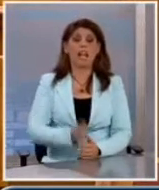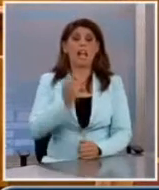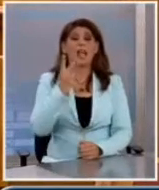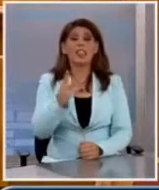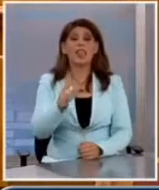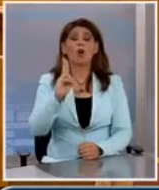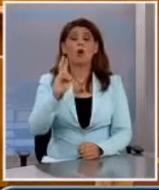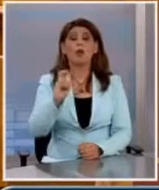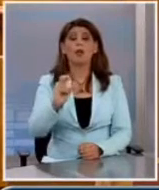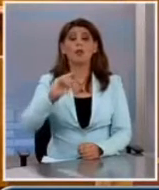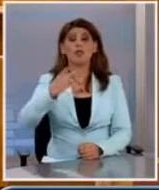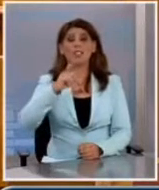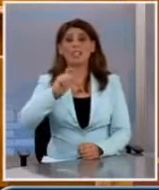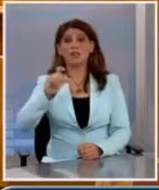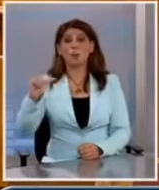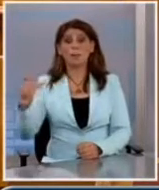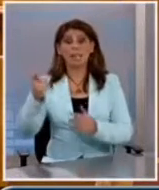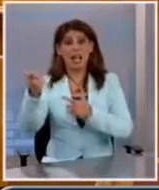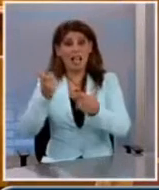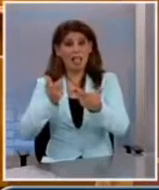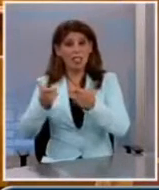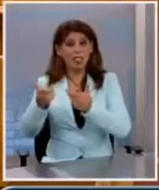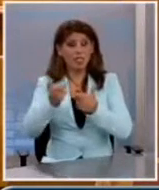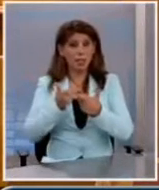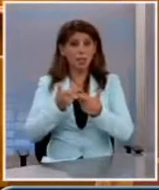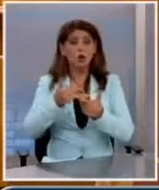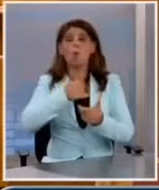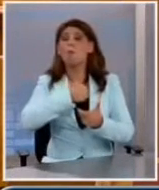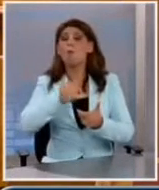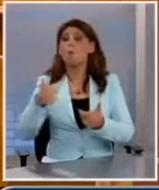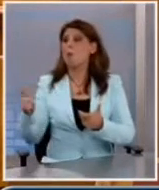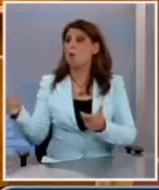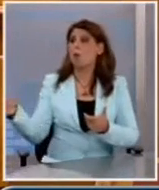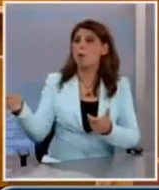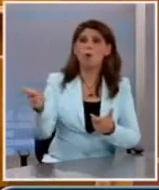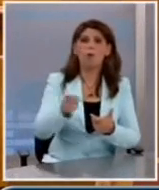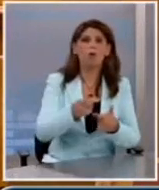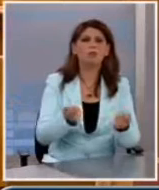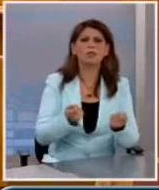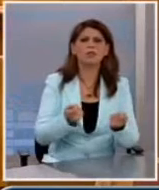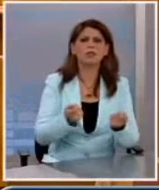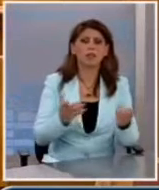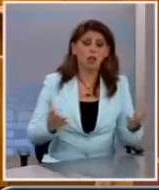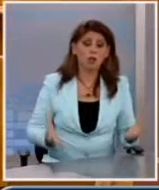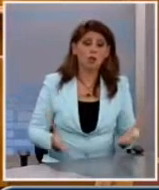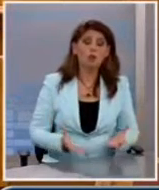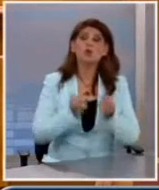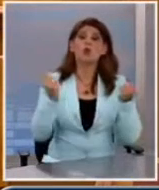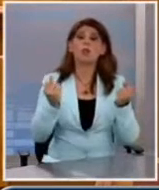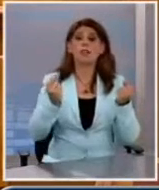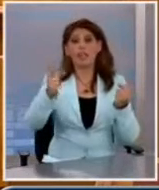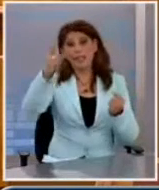220 δισεκατομμύρια δάνεια, το μόνο που κάνατε ήταν να σώσετε τις γερμανικές και γαλλικές